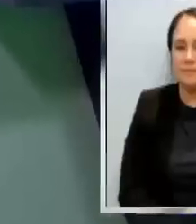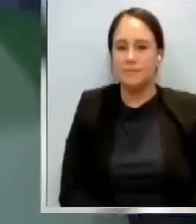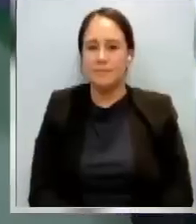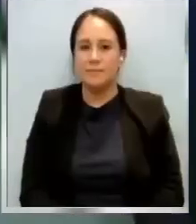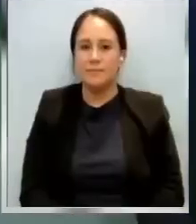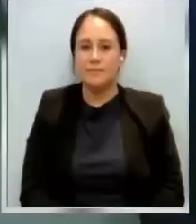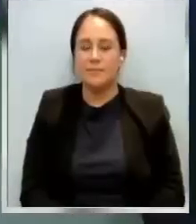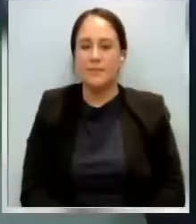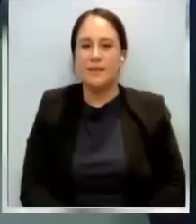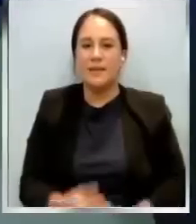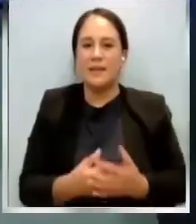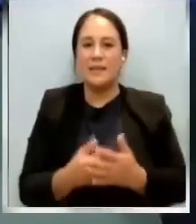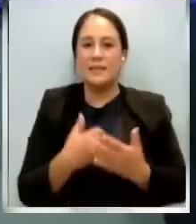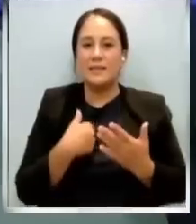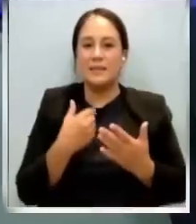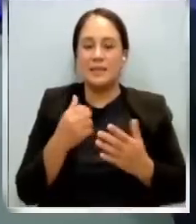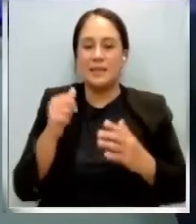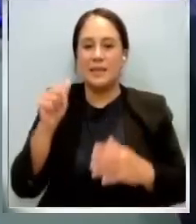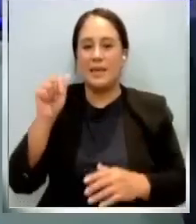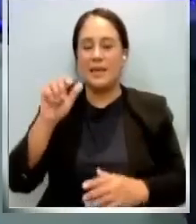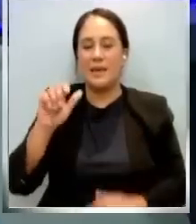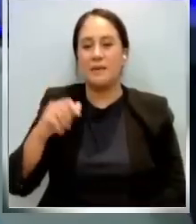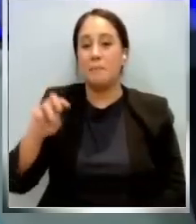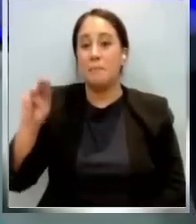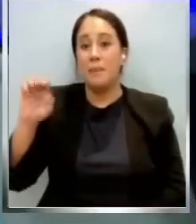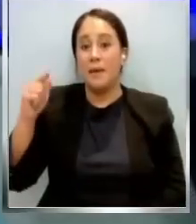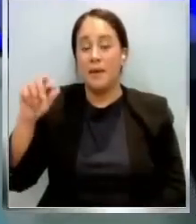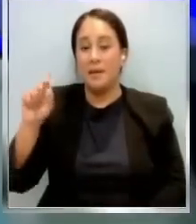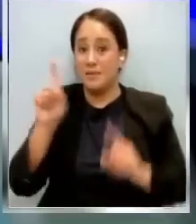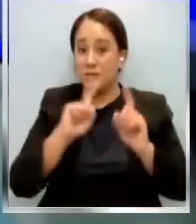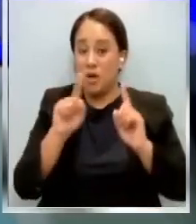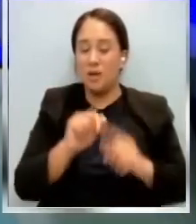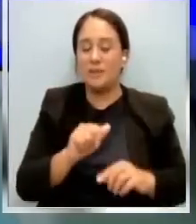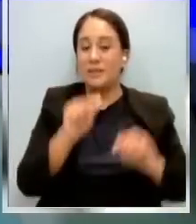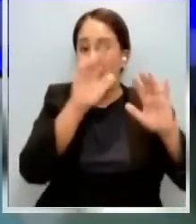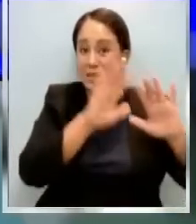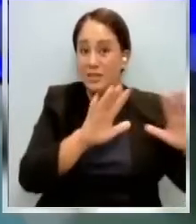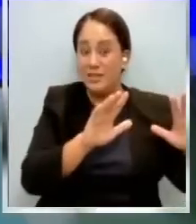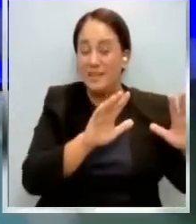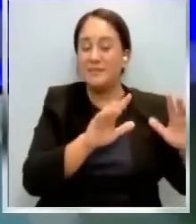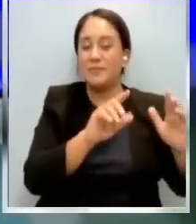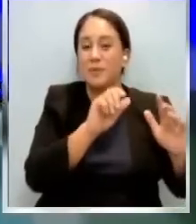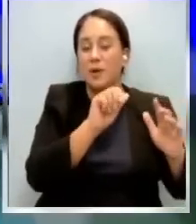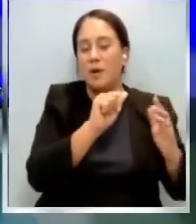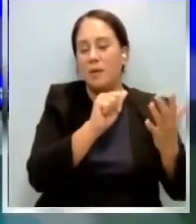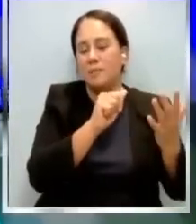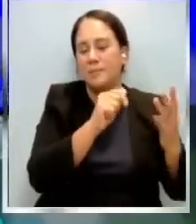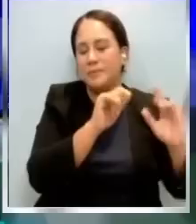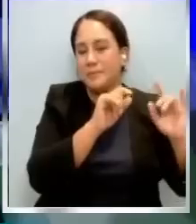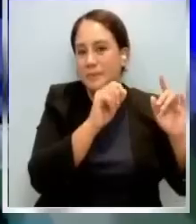Megastar meets Asia's multimedia star. Yan ang powercast ng bagong pelikulang ating abangan.